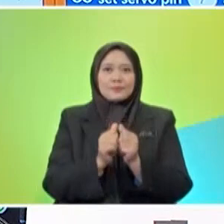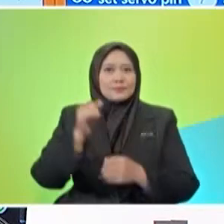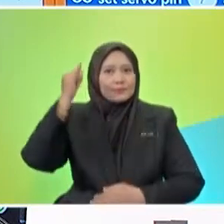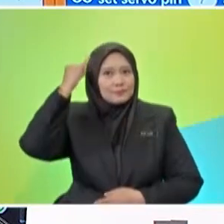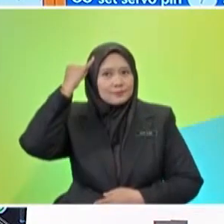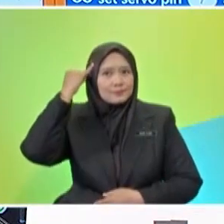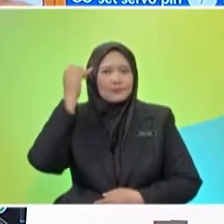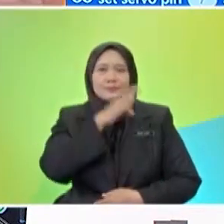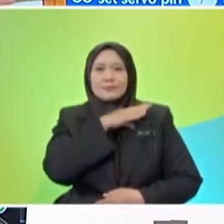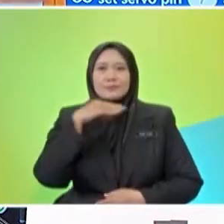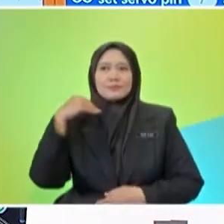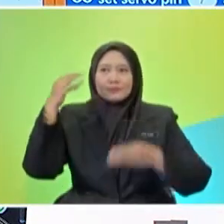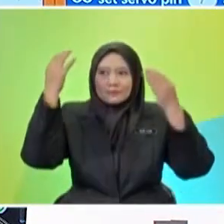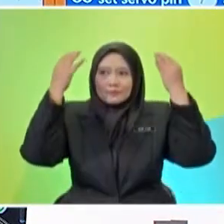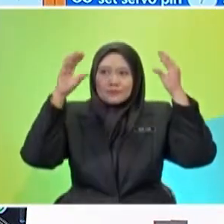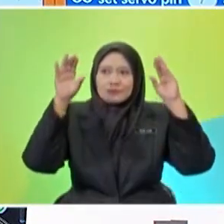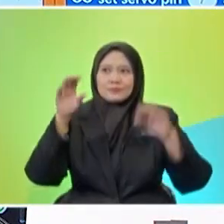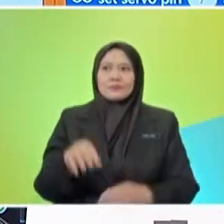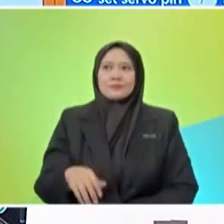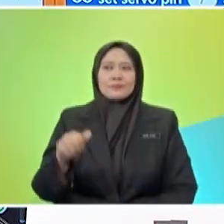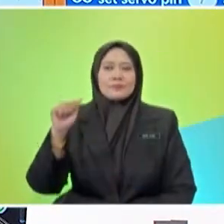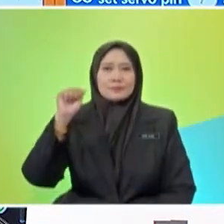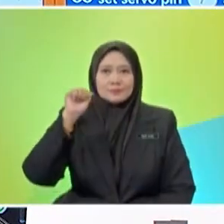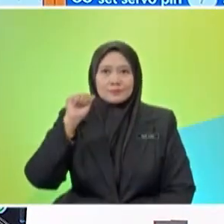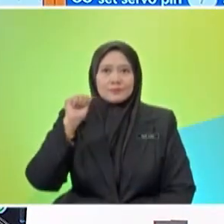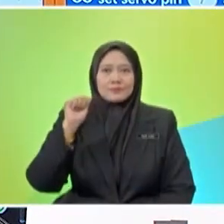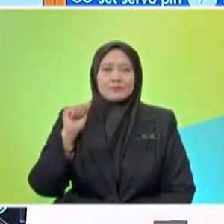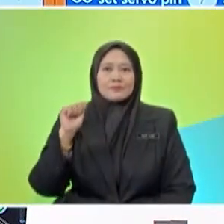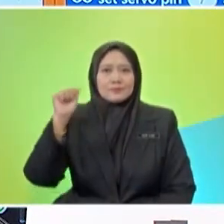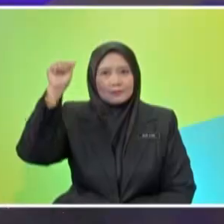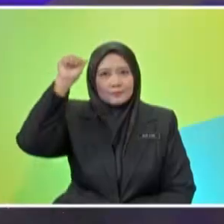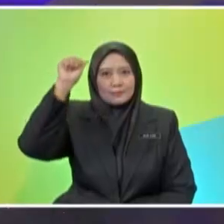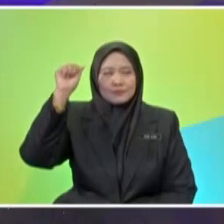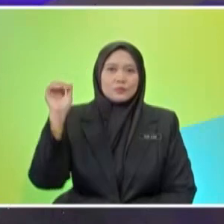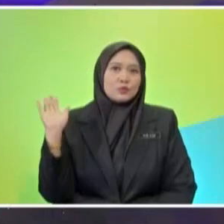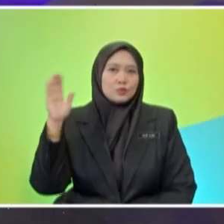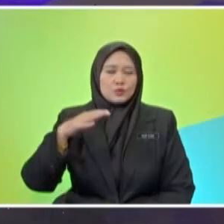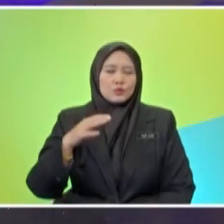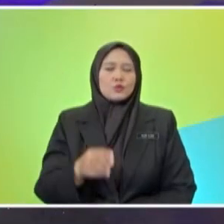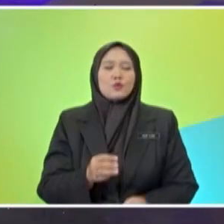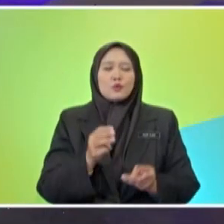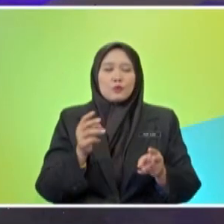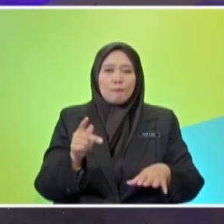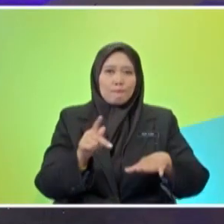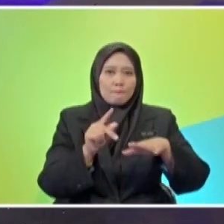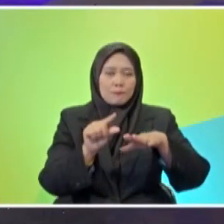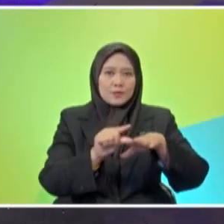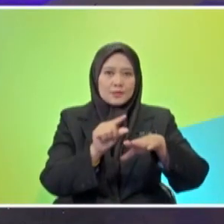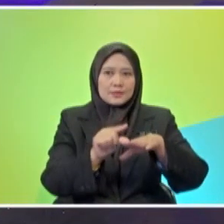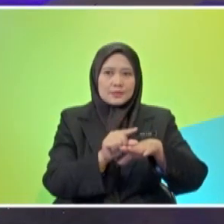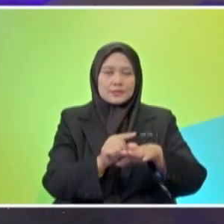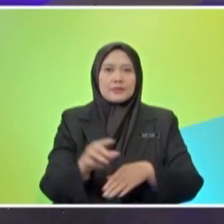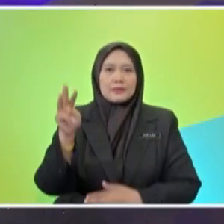dan juga Cikgu Syahril untuk hari ini, tentunya dengan topik kita jom pasang mikro pengawal. Jadi untuk segmen ini